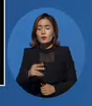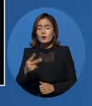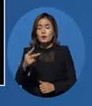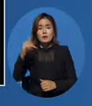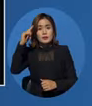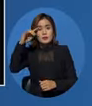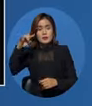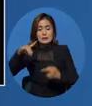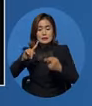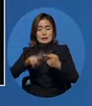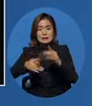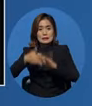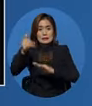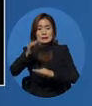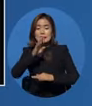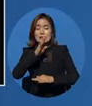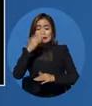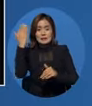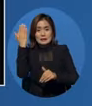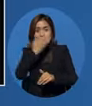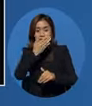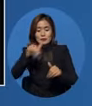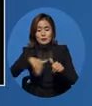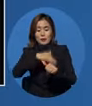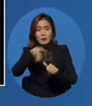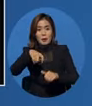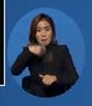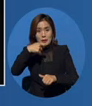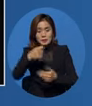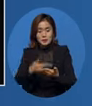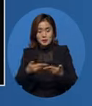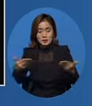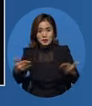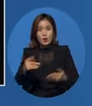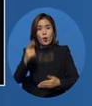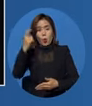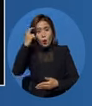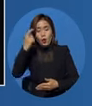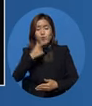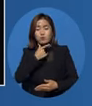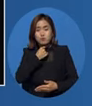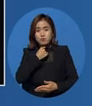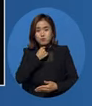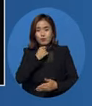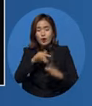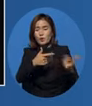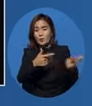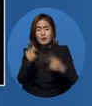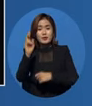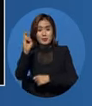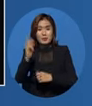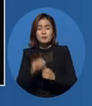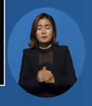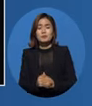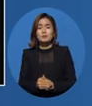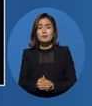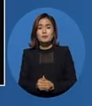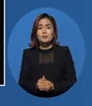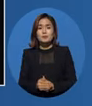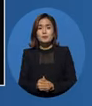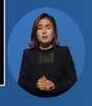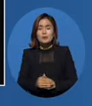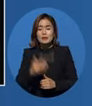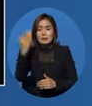때 친환경 급식을 하자 라고 다 선태 이야기합니다 처럼 적 급식을 위해 하고 싶지 않겠어요 그런데 일단